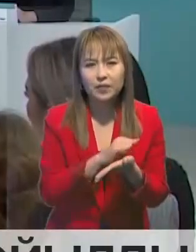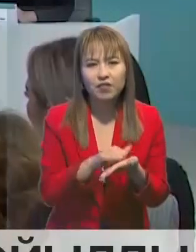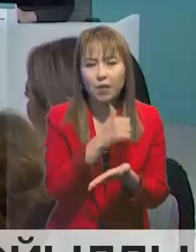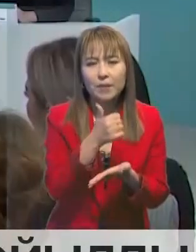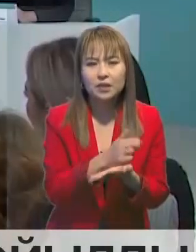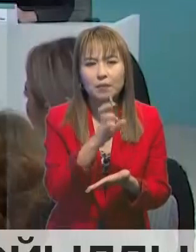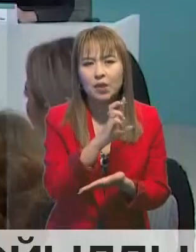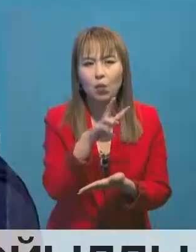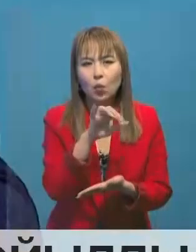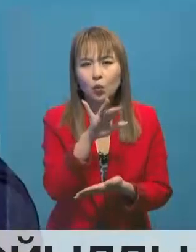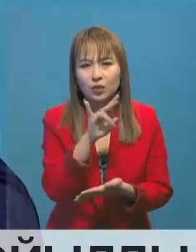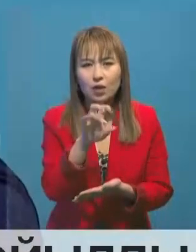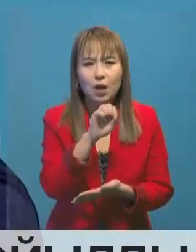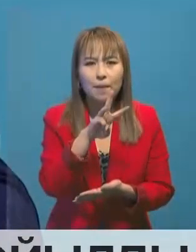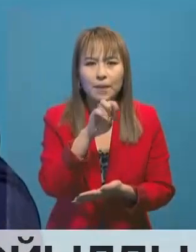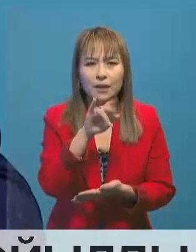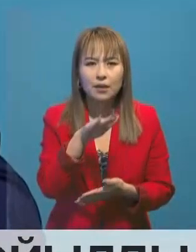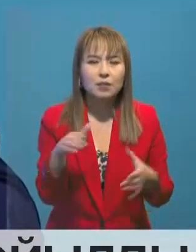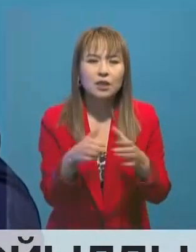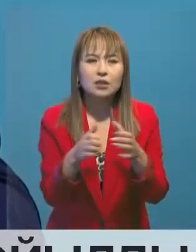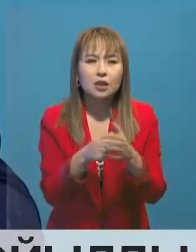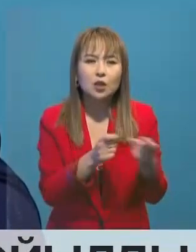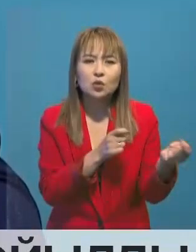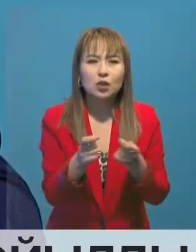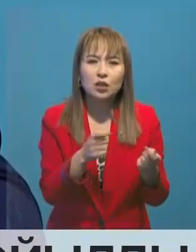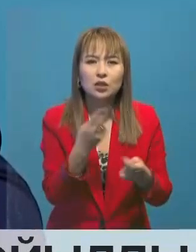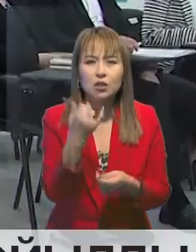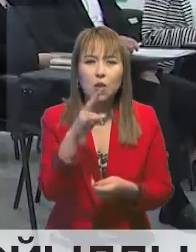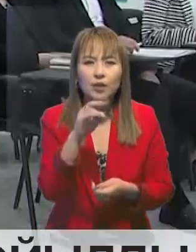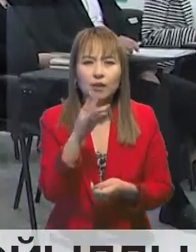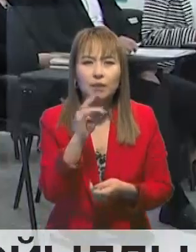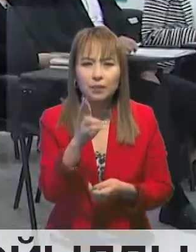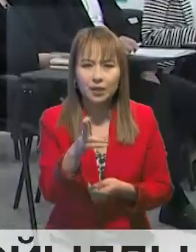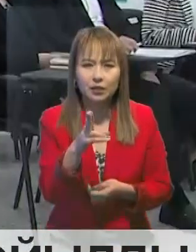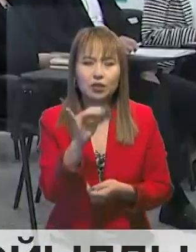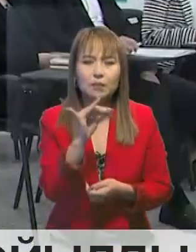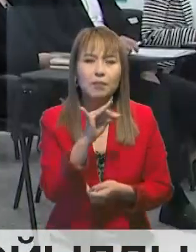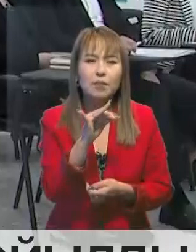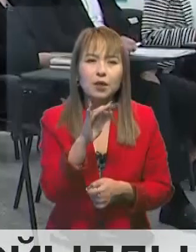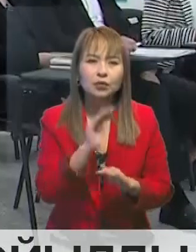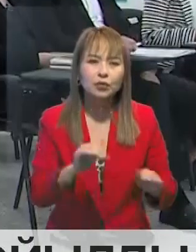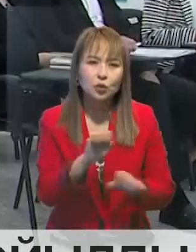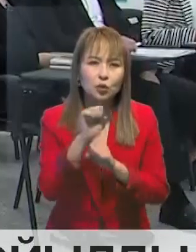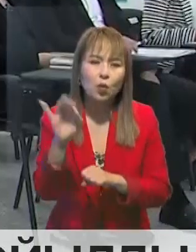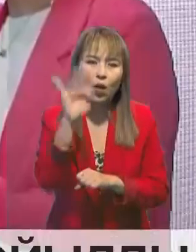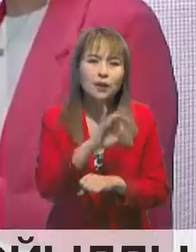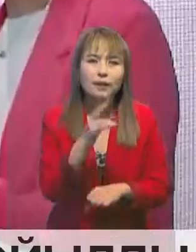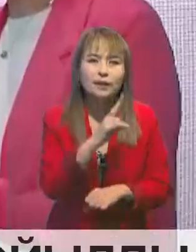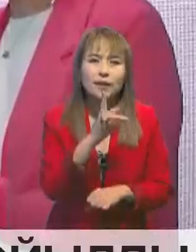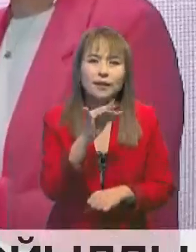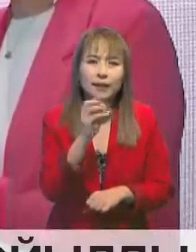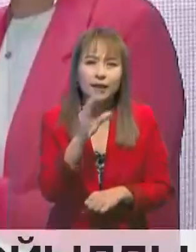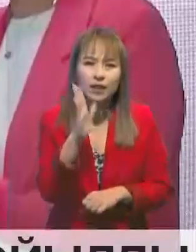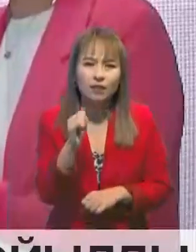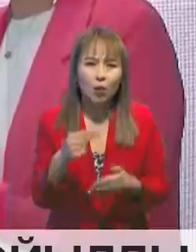осы ведомство басшысы Бағдат Мусин, Аманат партиясының атқарушы хатшысы Дәулет Кәрібек және бала құқықтары жөніндегі уәкіл